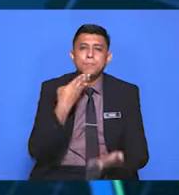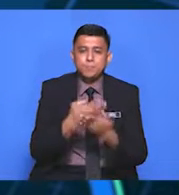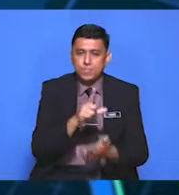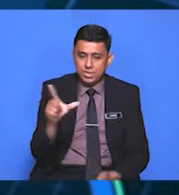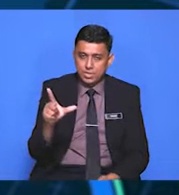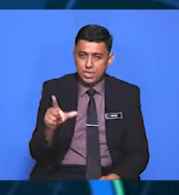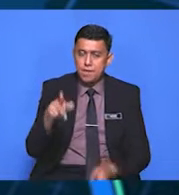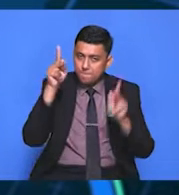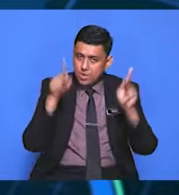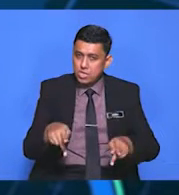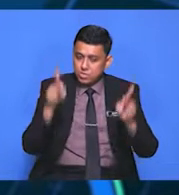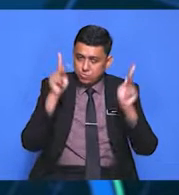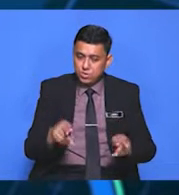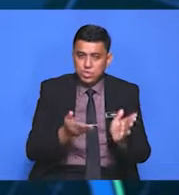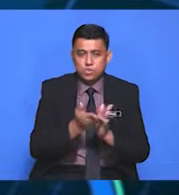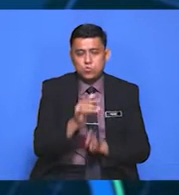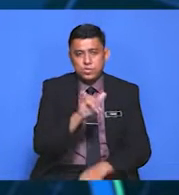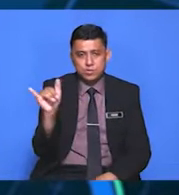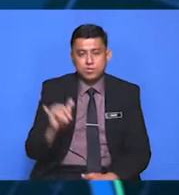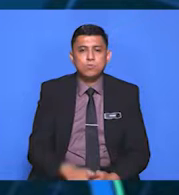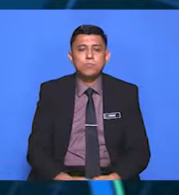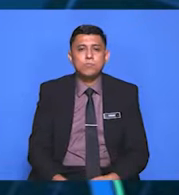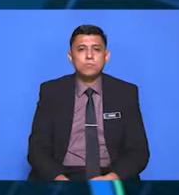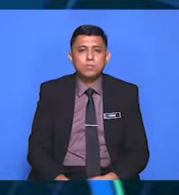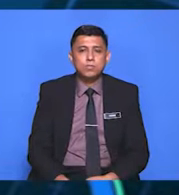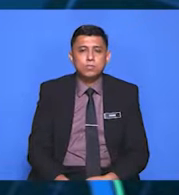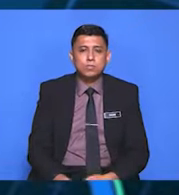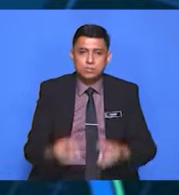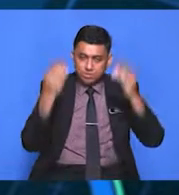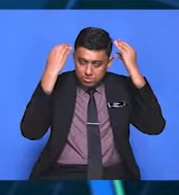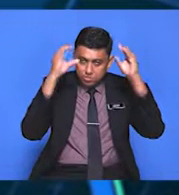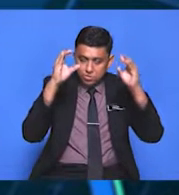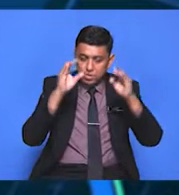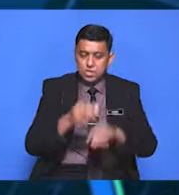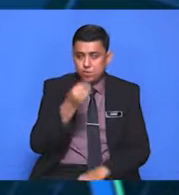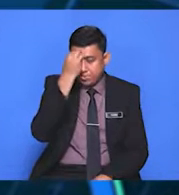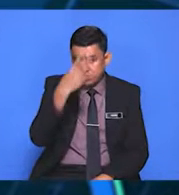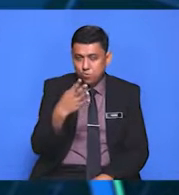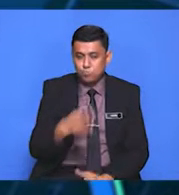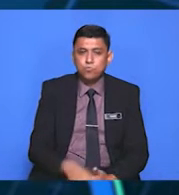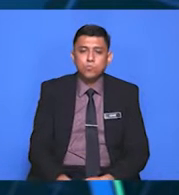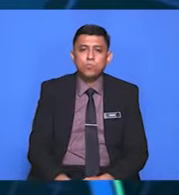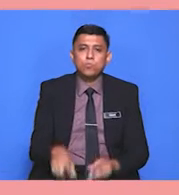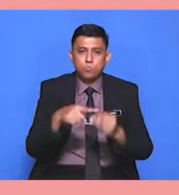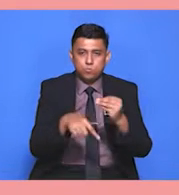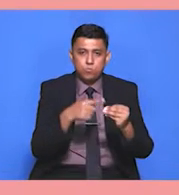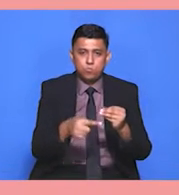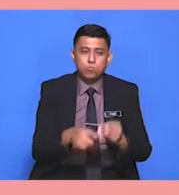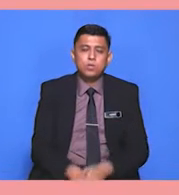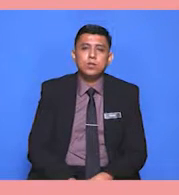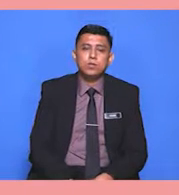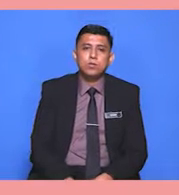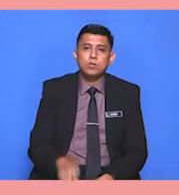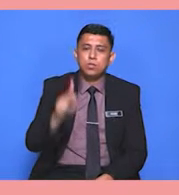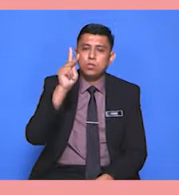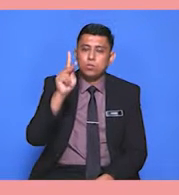Baiklah pelajar-pelajar, seterusnya cikgu akan menerangkan tentang kos